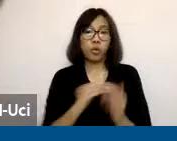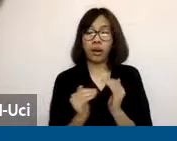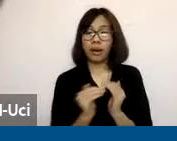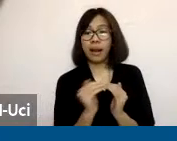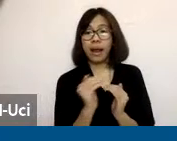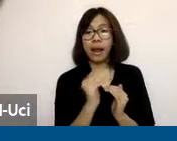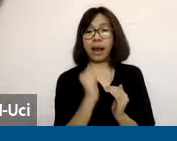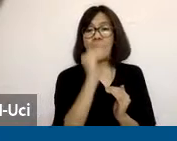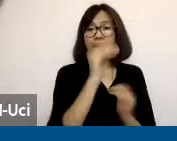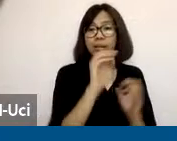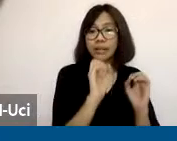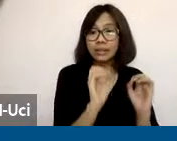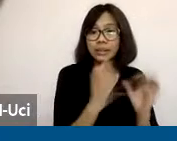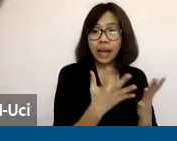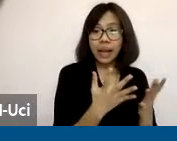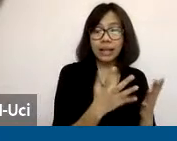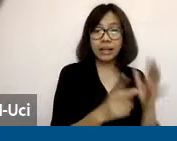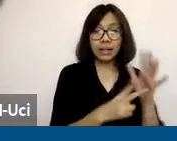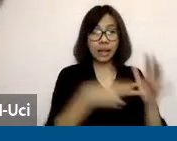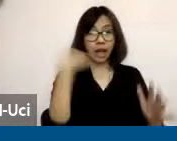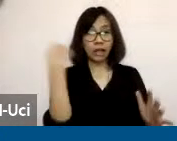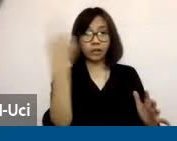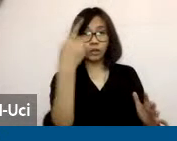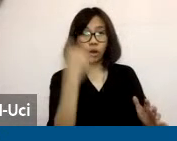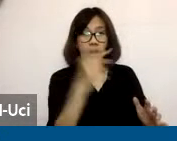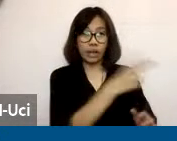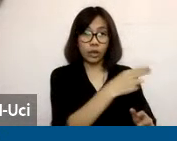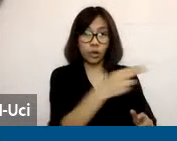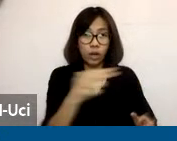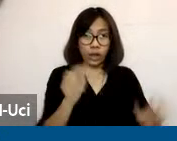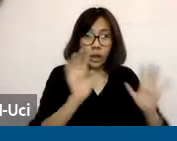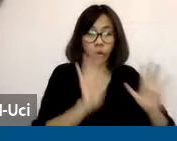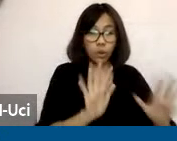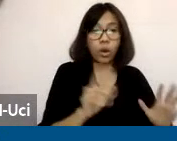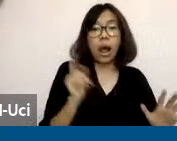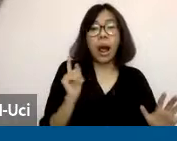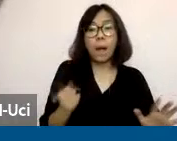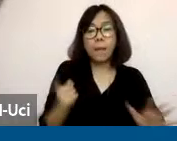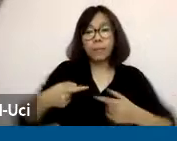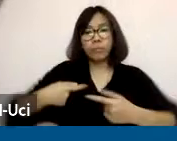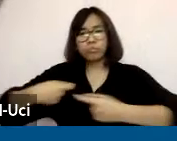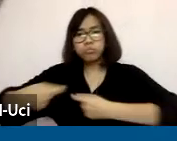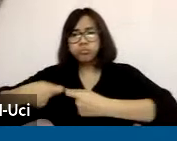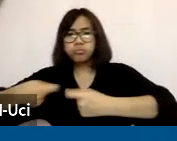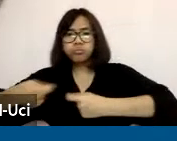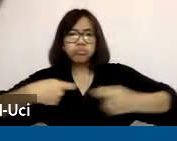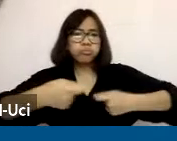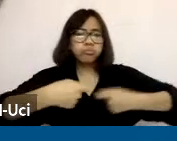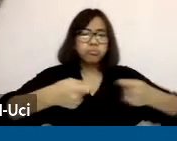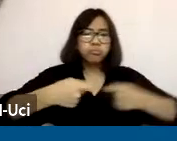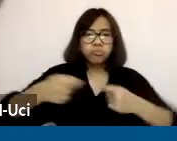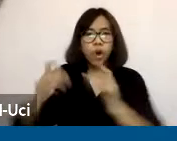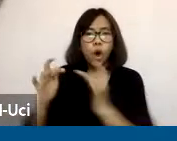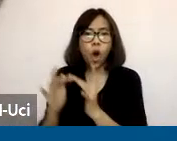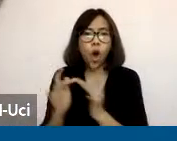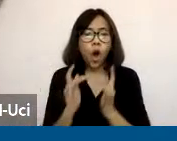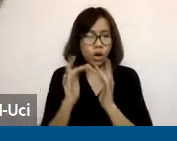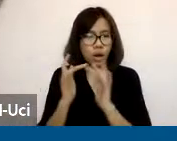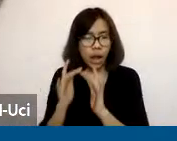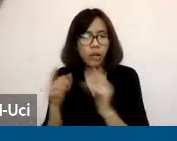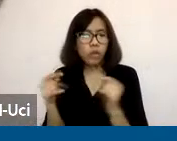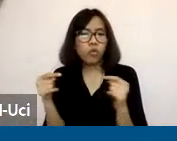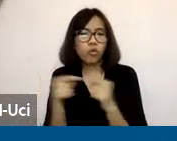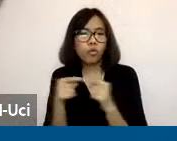di lingkup nasional karena adalah transaksi elektronik ini juga ternyata ada transaksi yang berkaitan